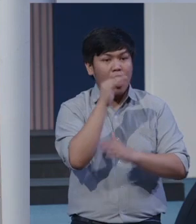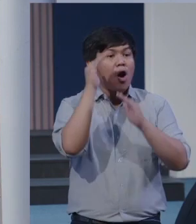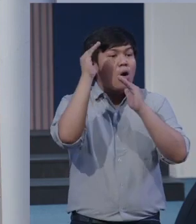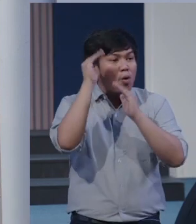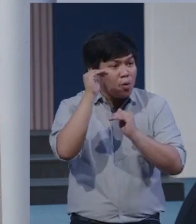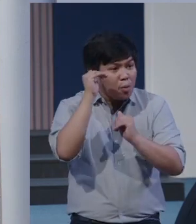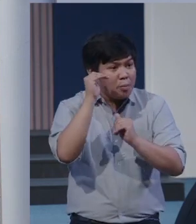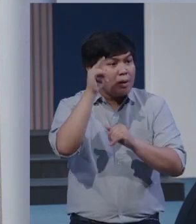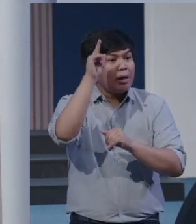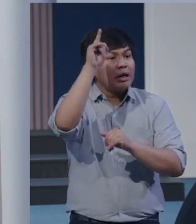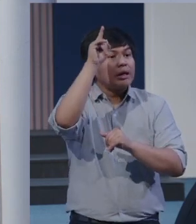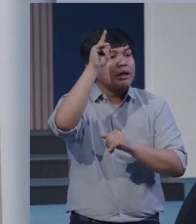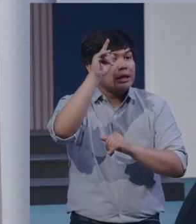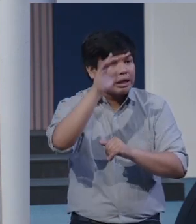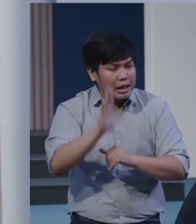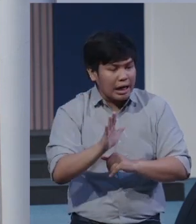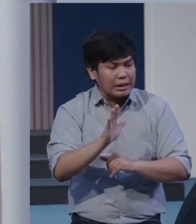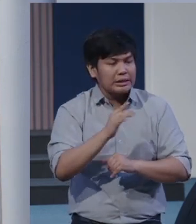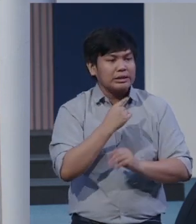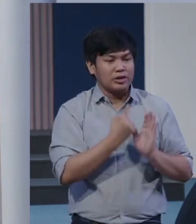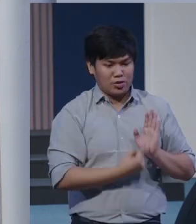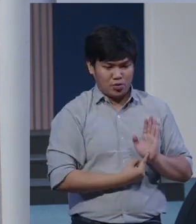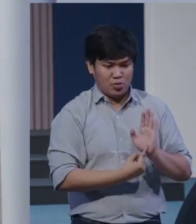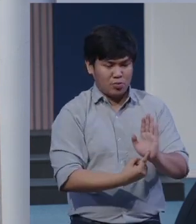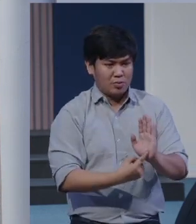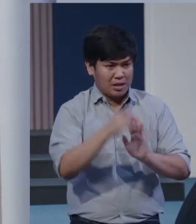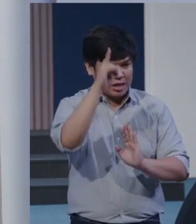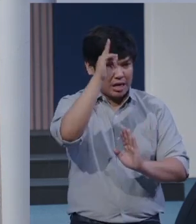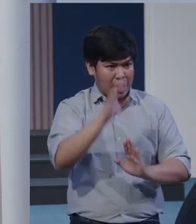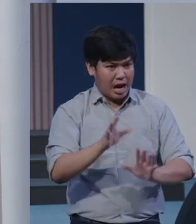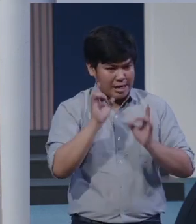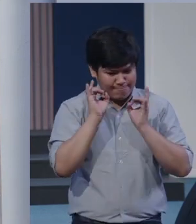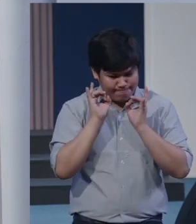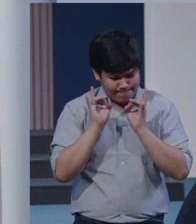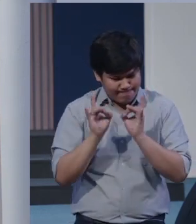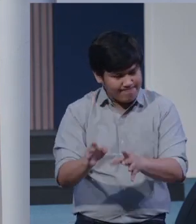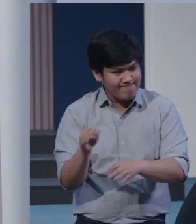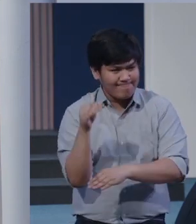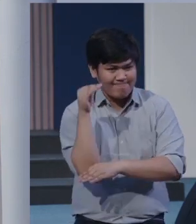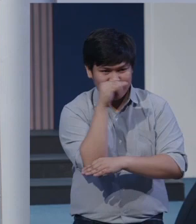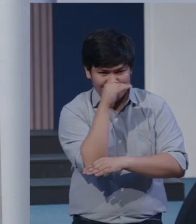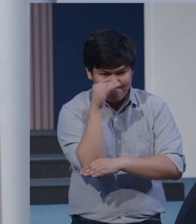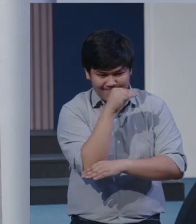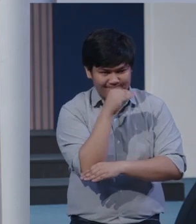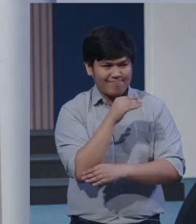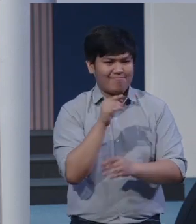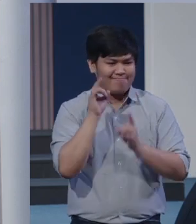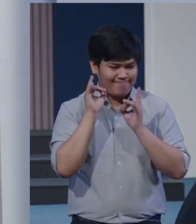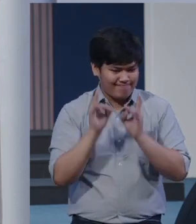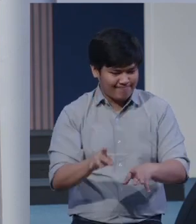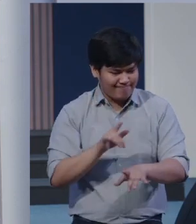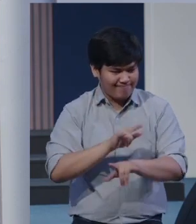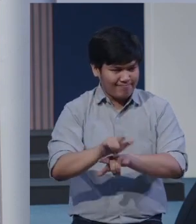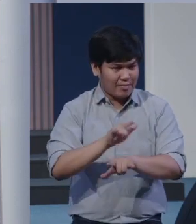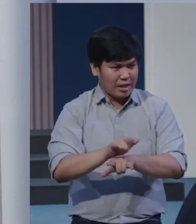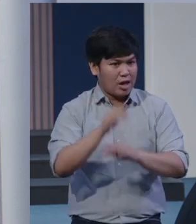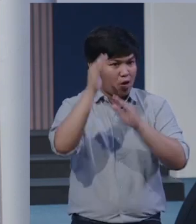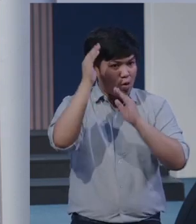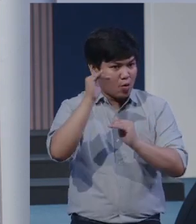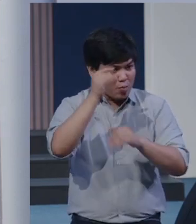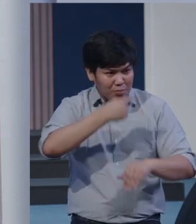tungkol sa pagbubulay at nawa Magpakatotoo tayo sa isa't